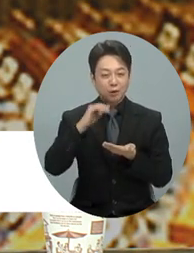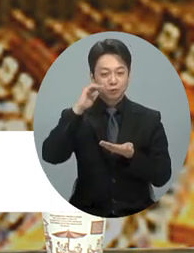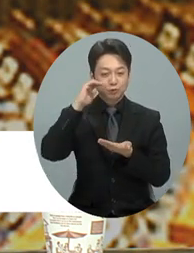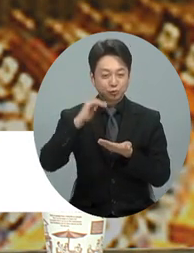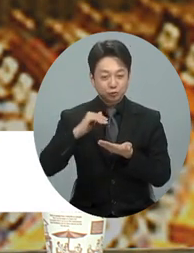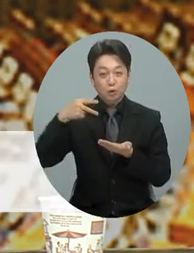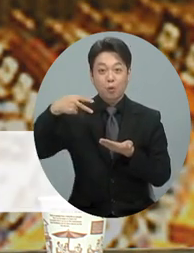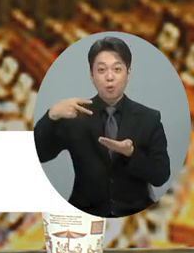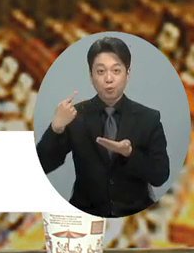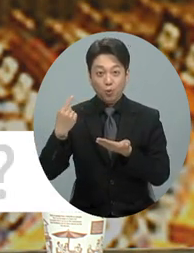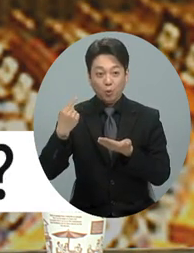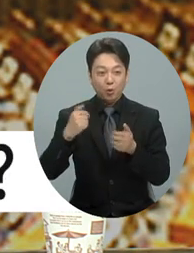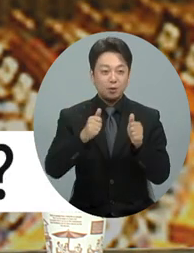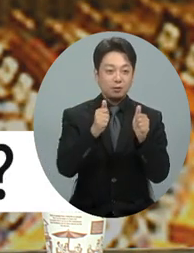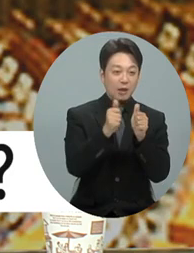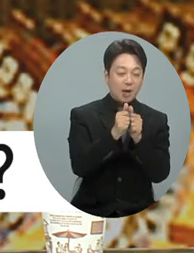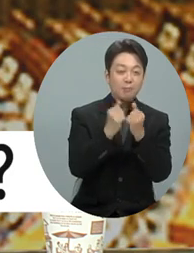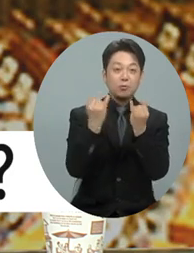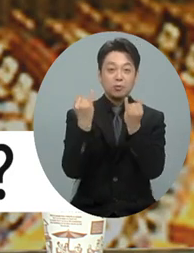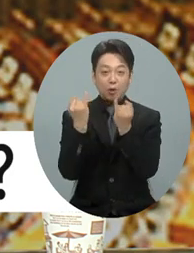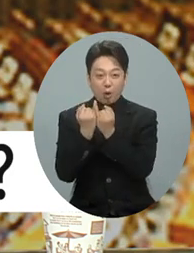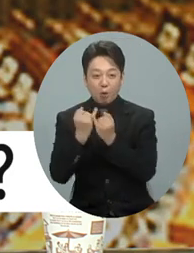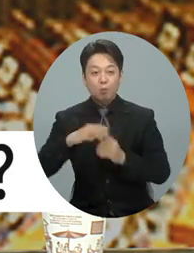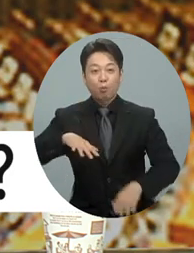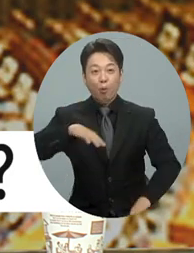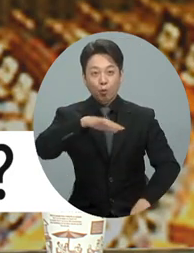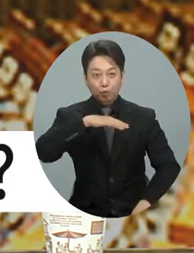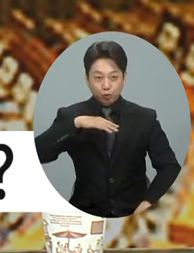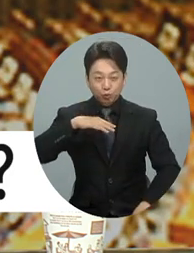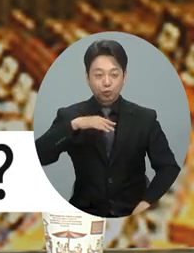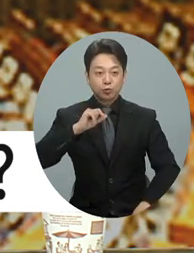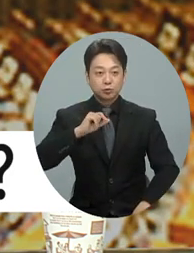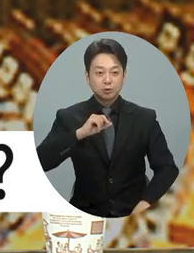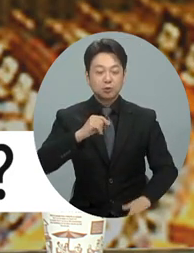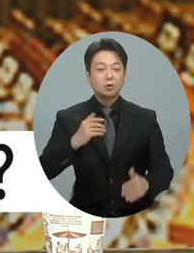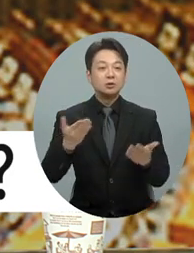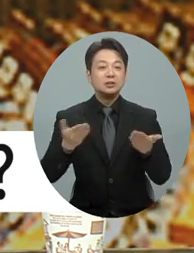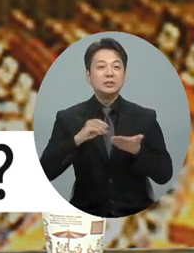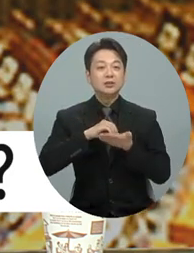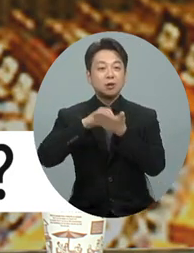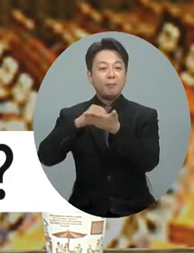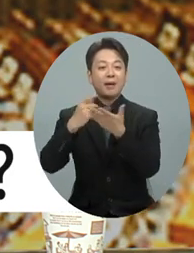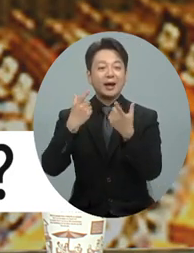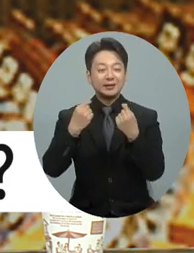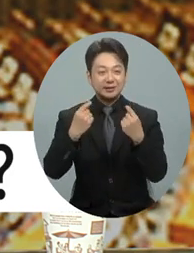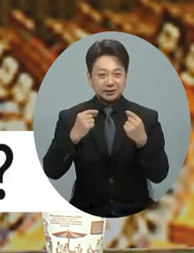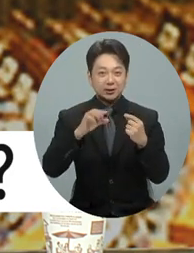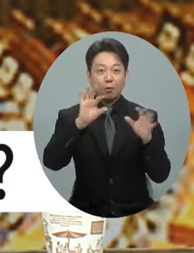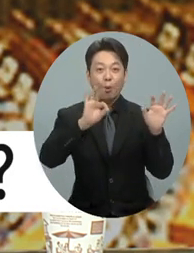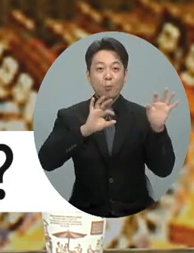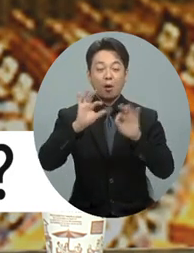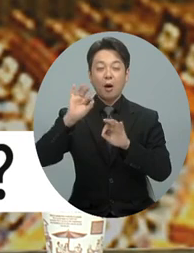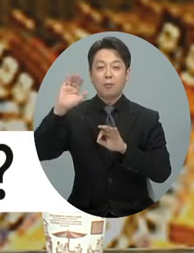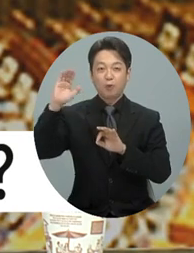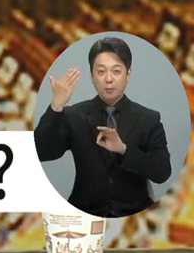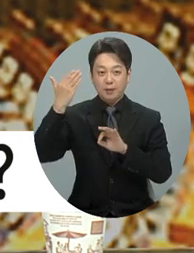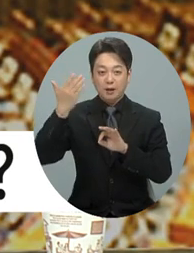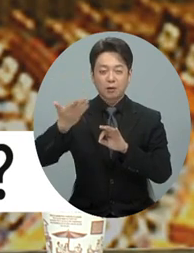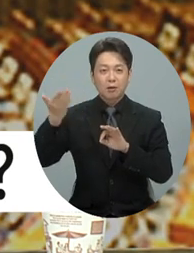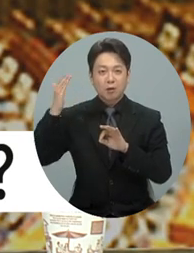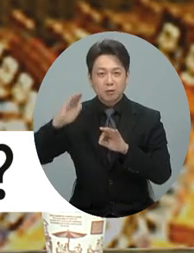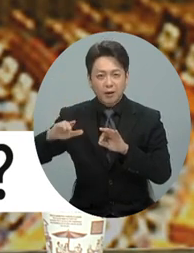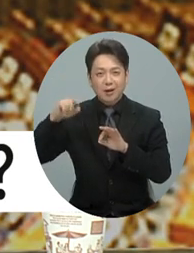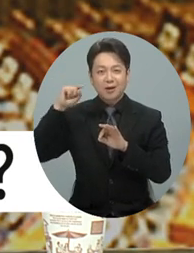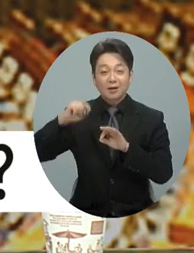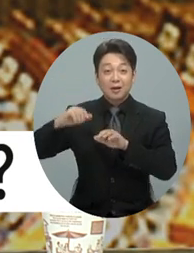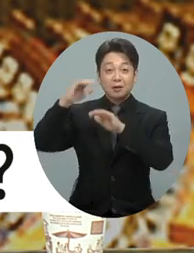다루는데 훨씬 더 유리할 수도 있습니다. 그렇죠. 그래서 그런 분들을 모병했으면 되는 거예요. 근데 그것을 창당을 하는데